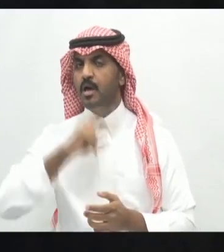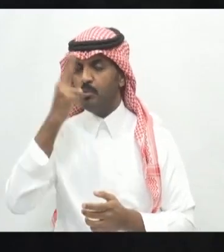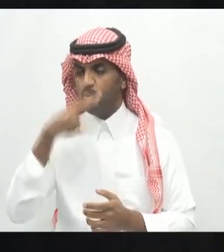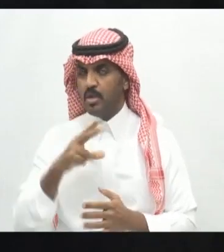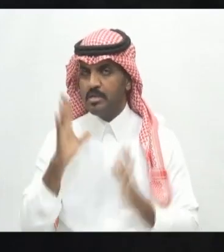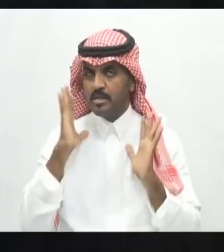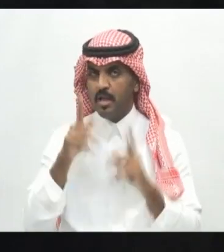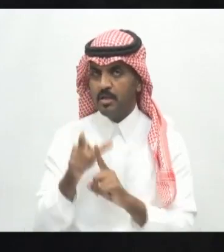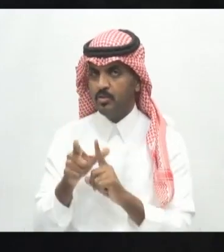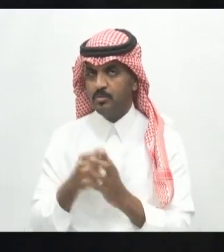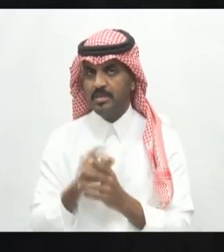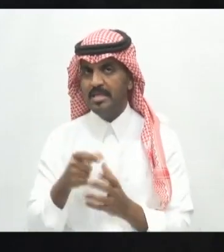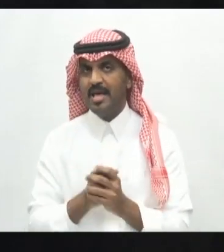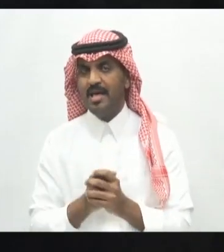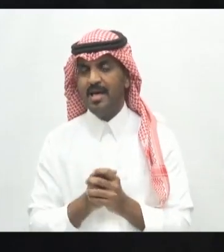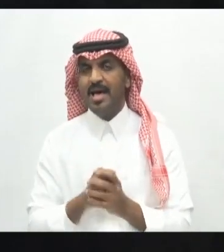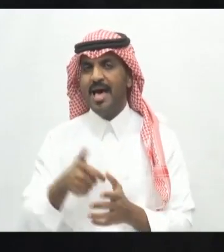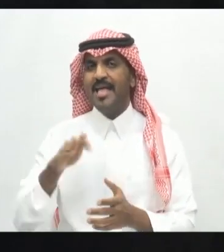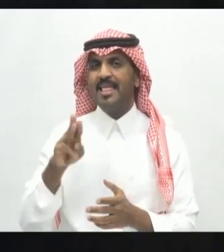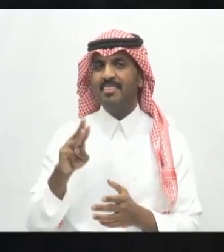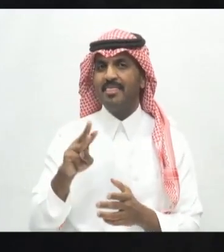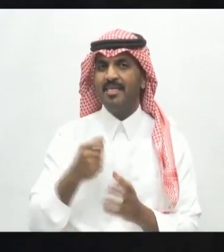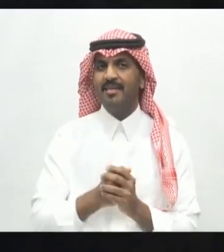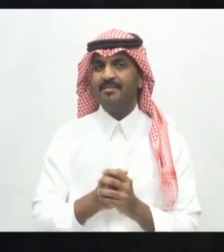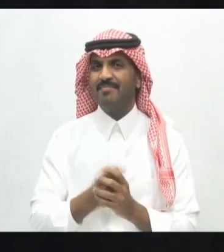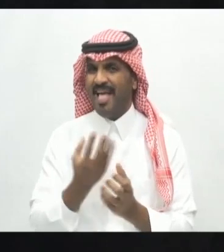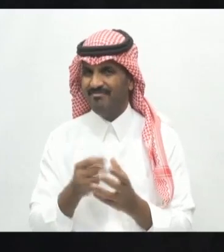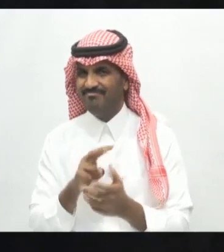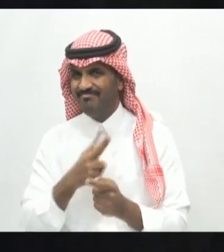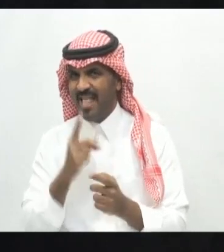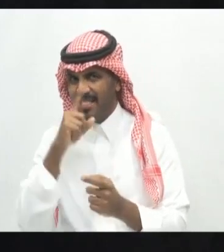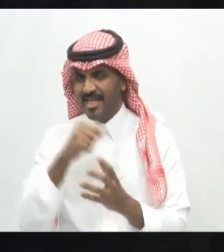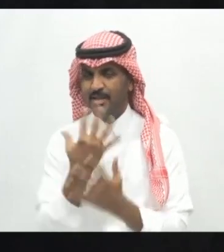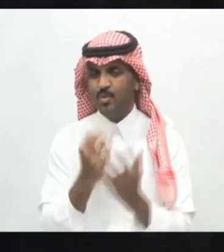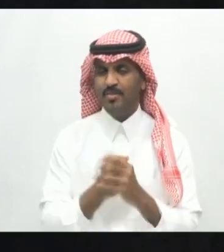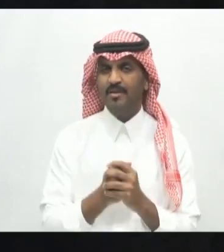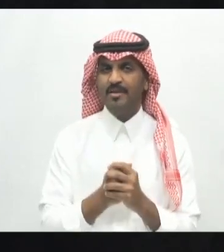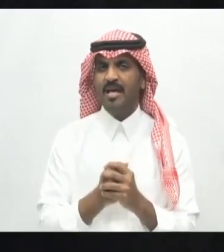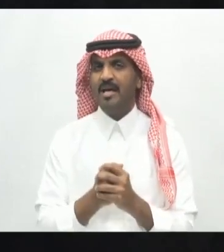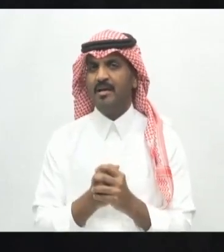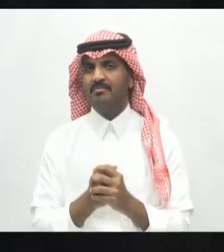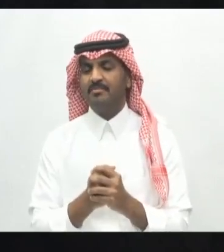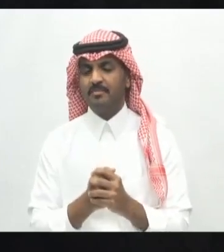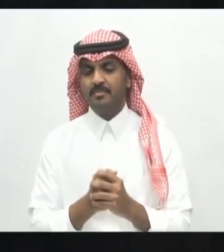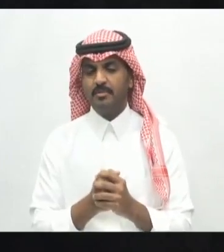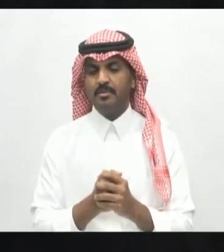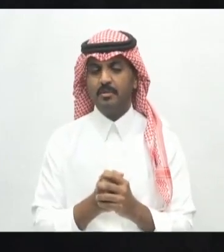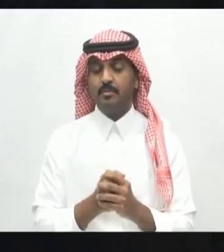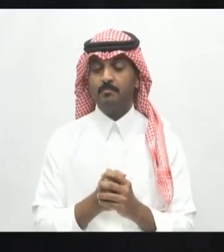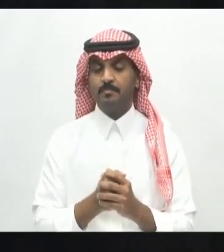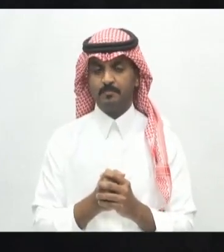صلاه احدكم اذا احدث حتى يتوضا فهنا دله الحديث على ماذا على